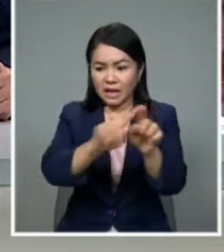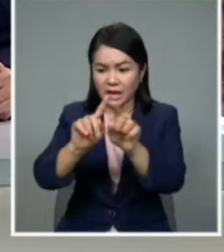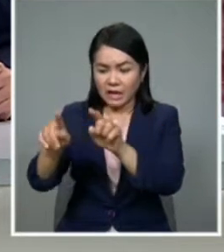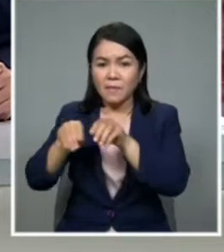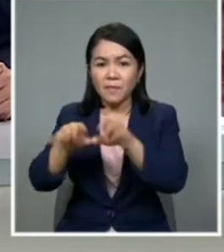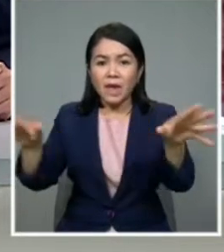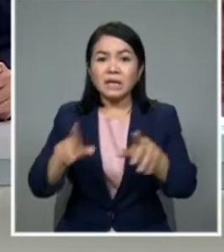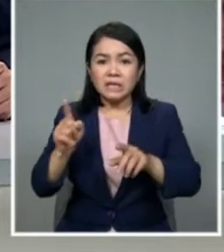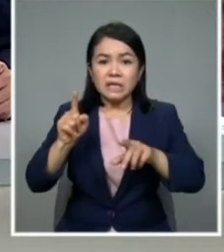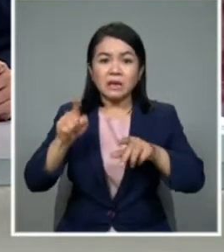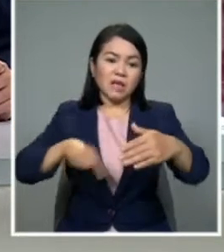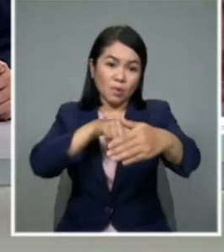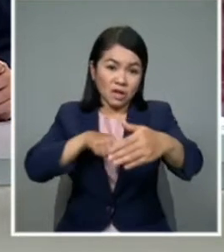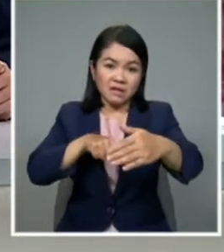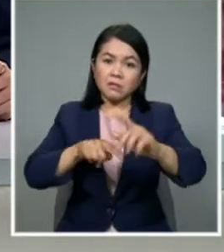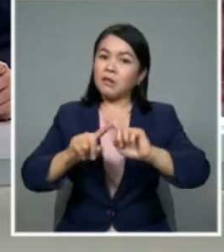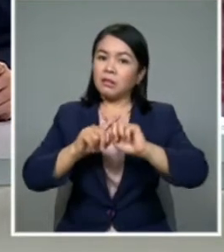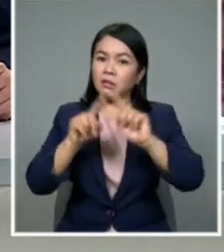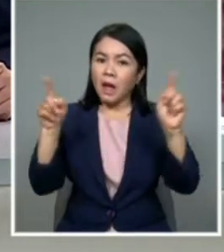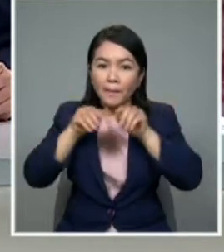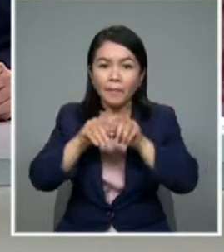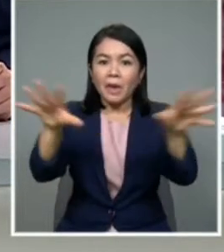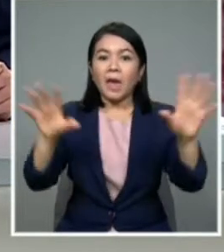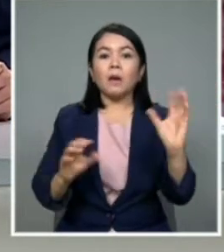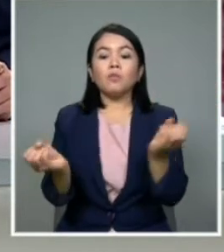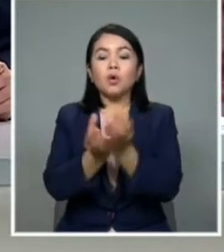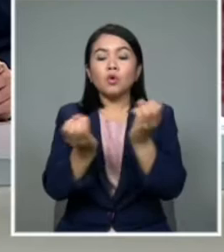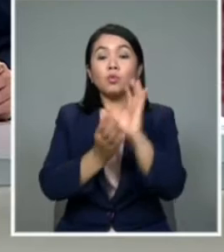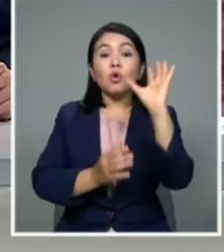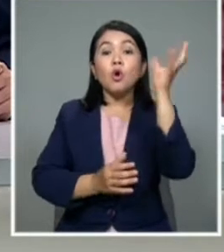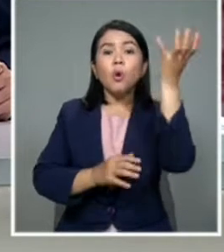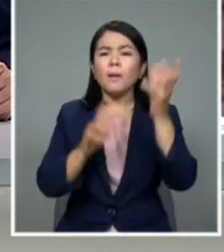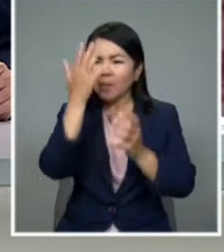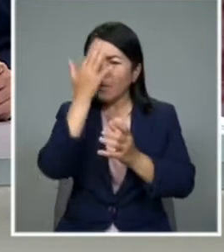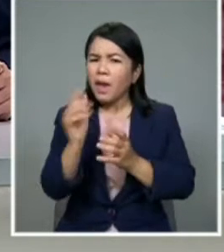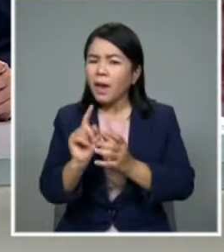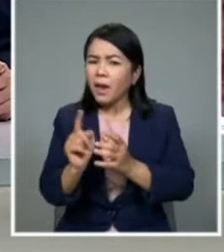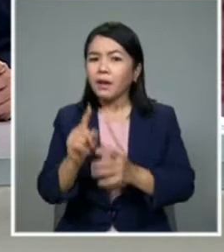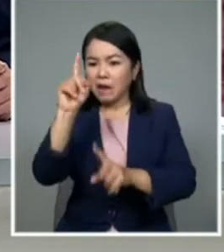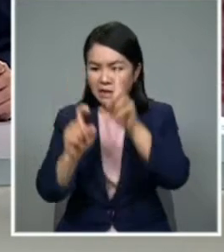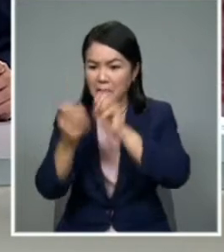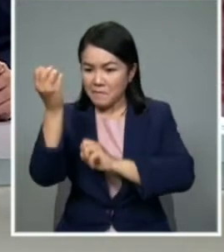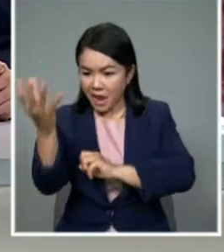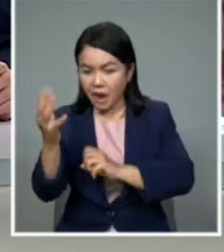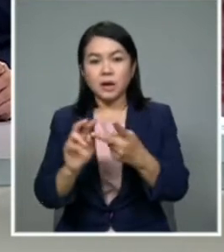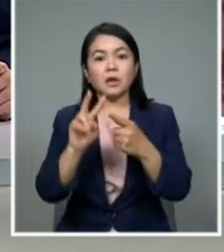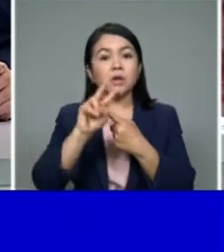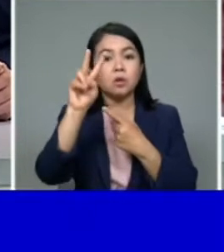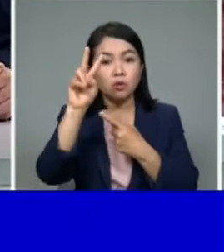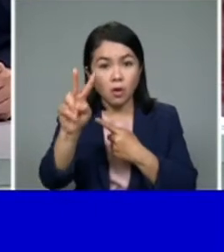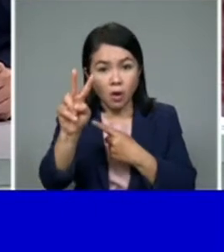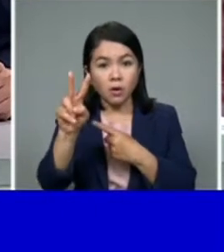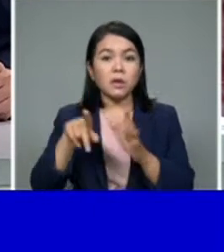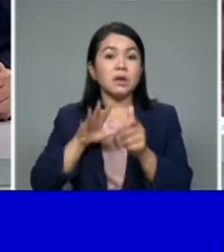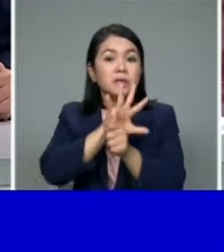ที่ใดพื้นที่หนึ่งเท่านั้นซึ่งจะมาเป็นแพนเดมิกได้เนี่ยเขาบอกว่าต้องเข้าข่าย3ลักษณะคือ1เนี่ยมีผู้เสียชีวิตจำนวนมาก2โร